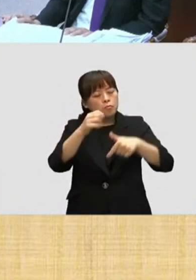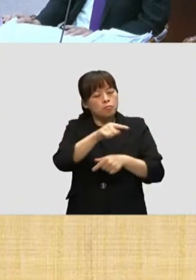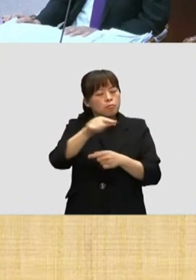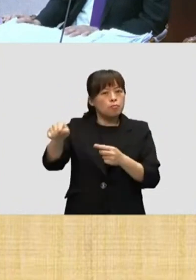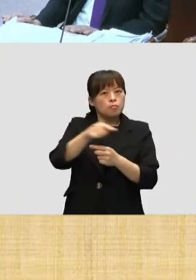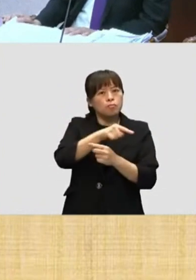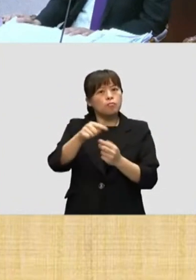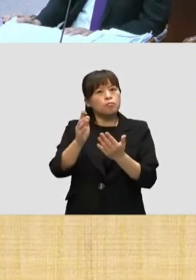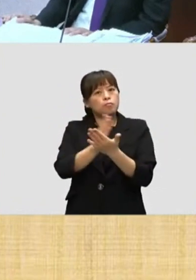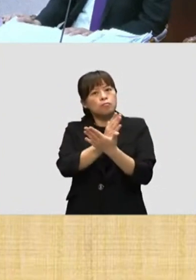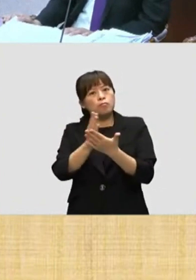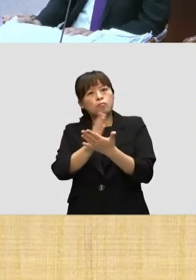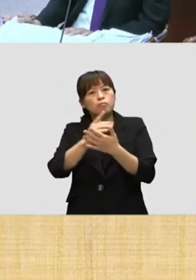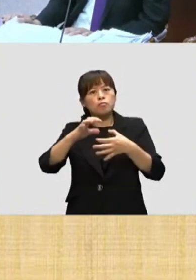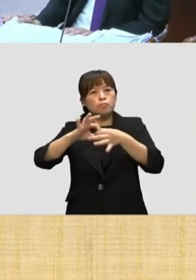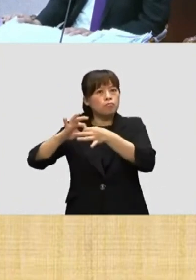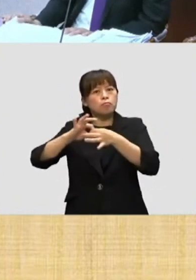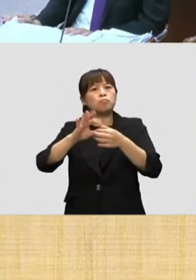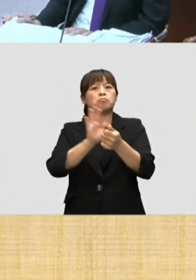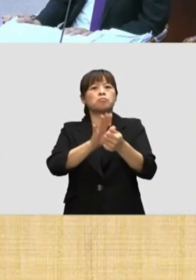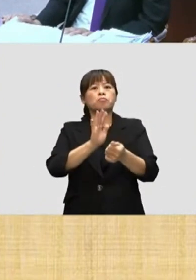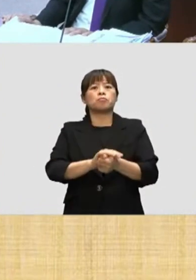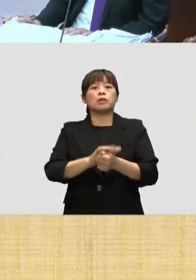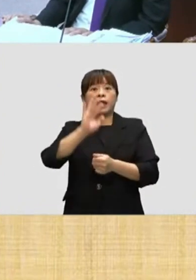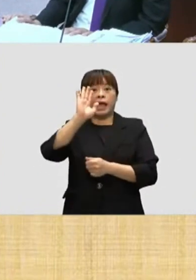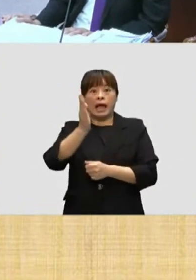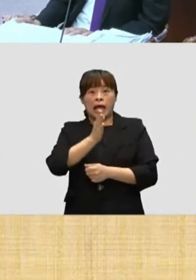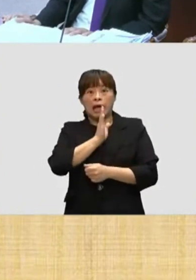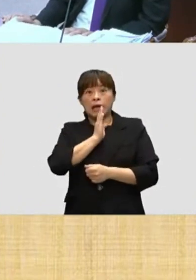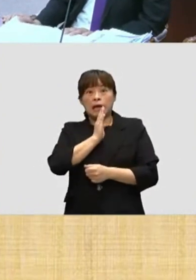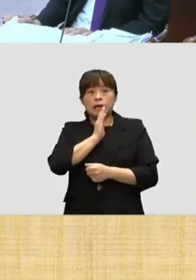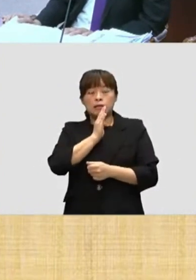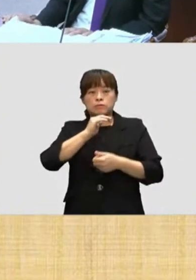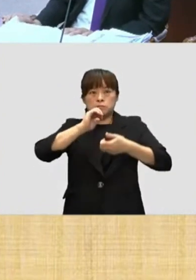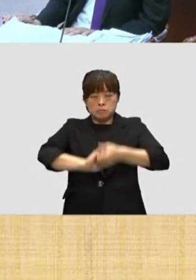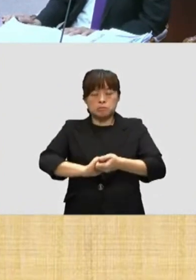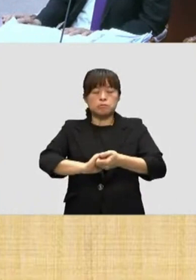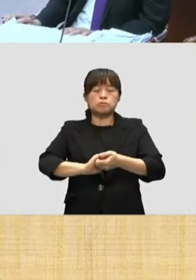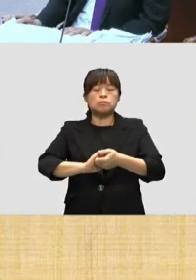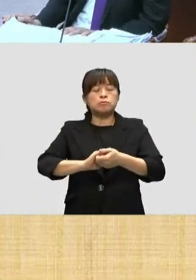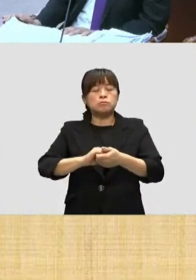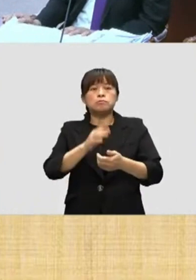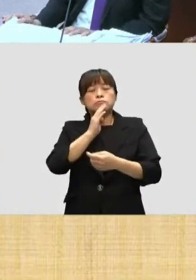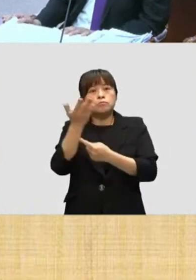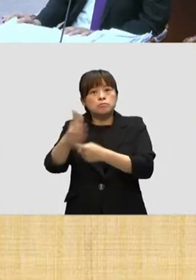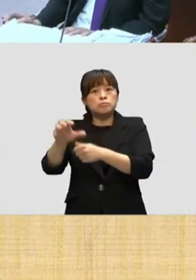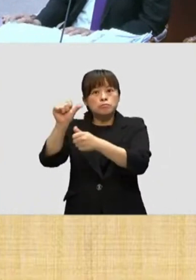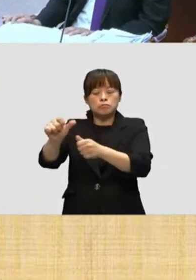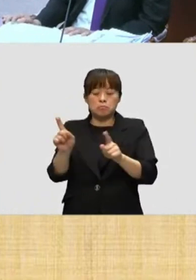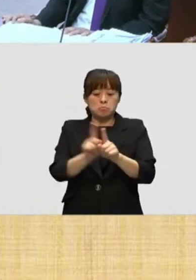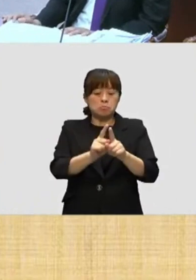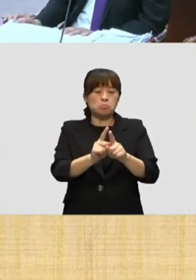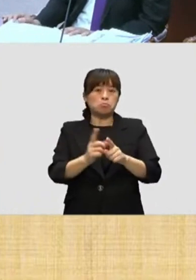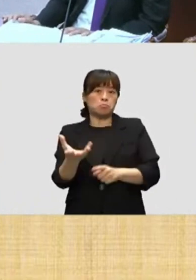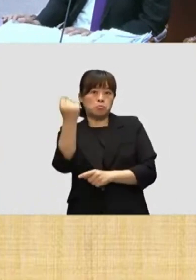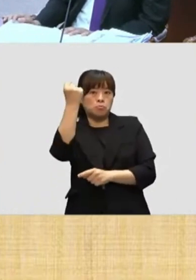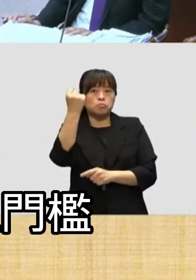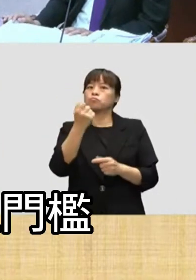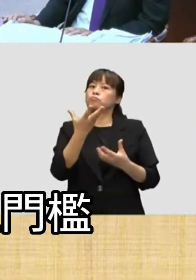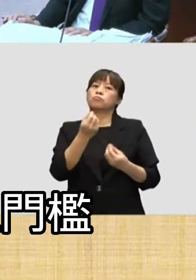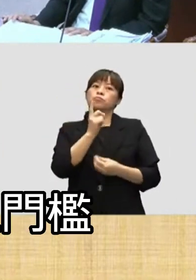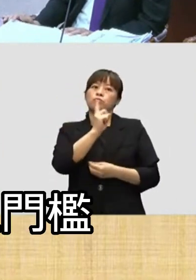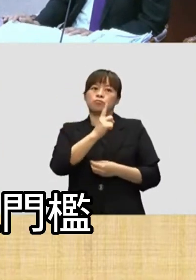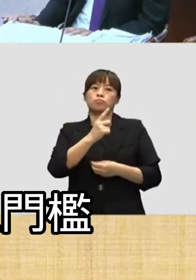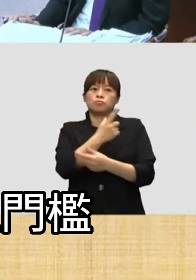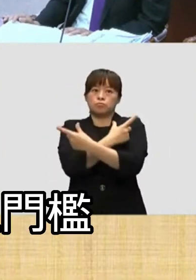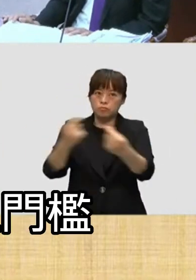的一个联系桥梁，但并没有建立死刑案子必须陪审团决定的原则。一